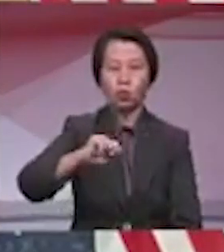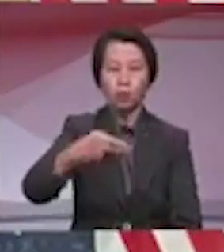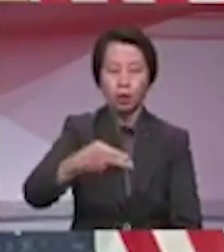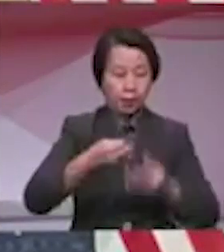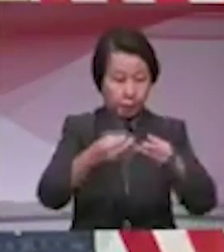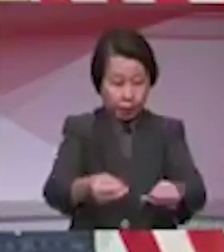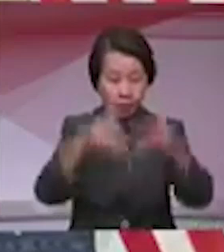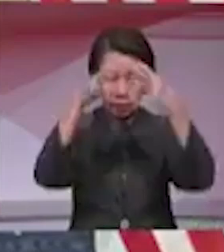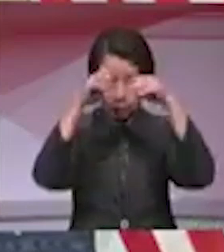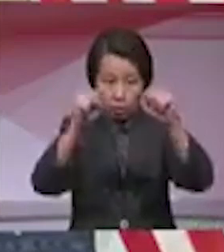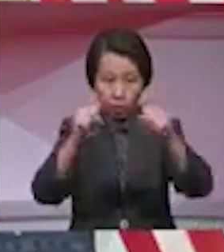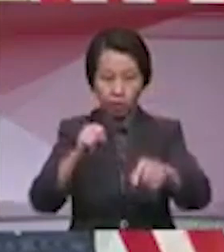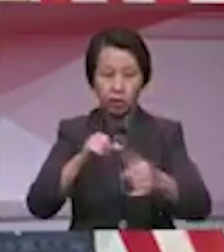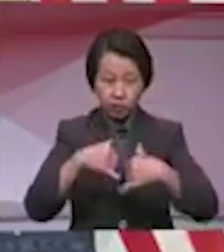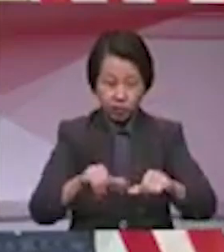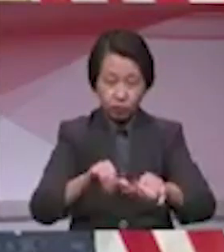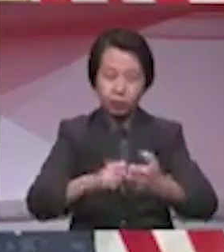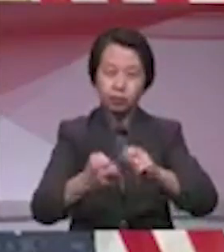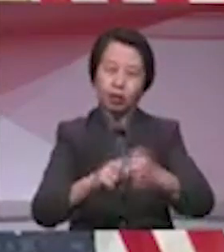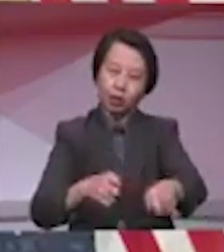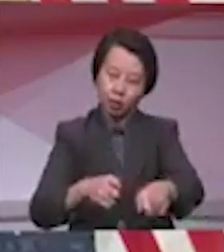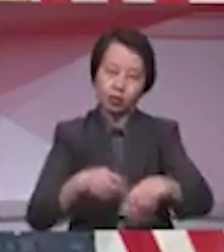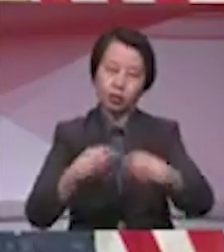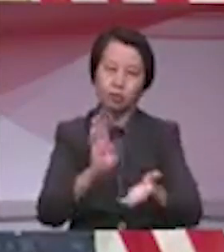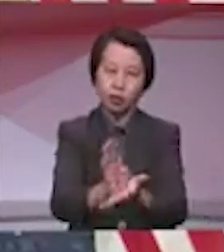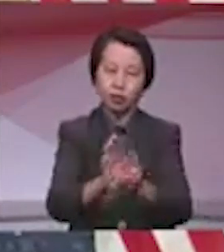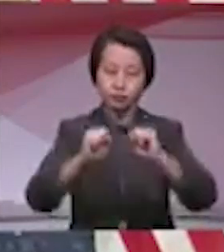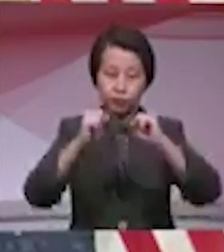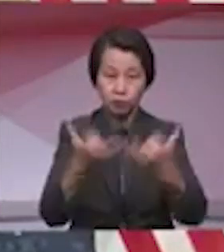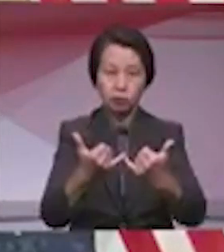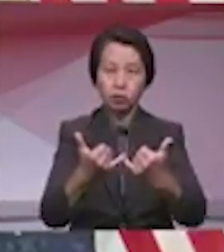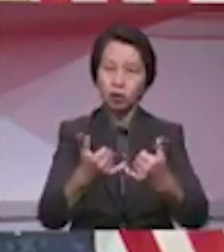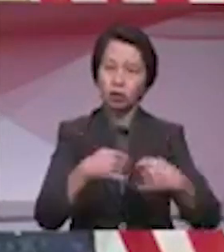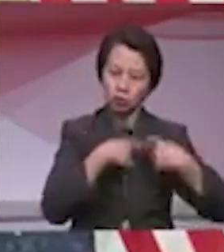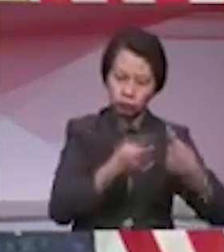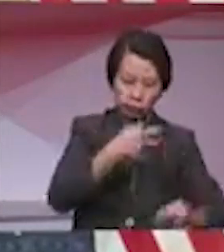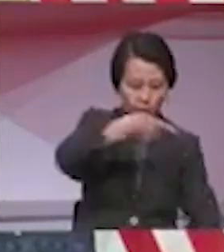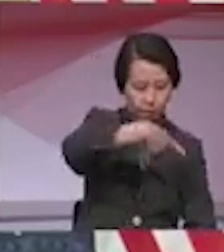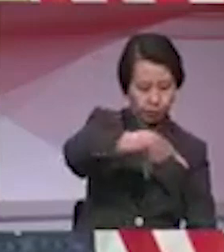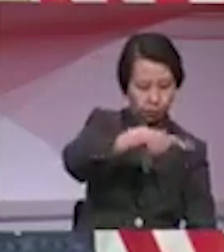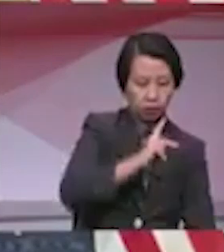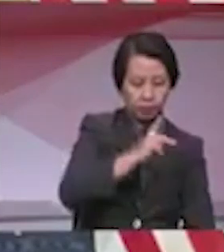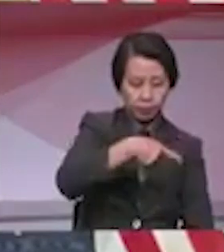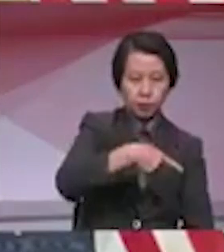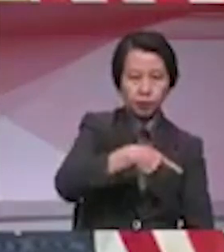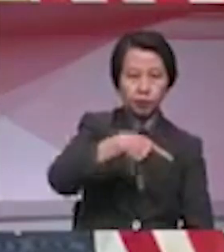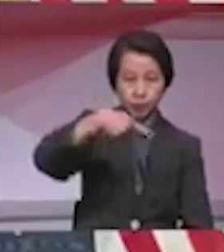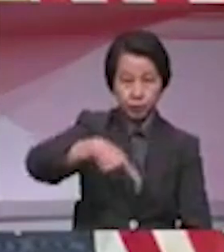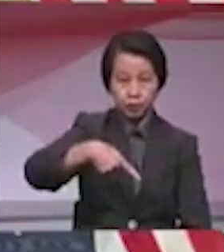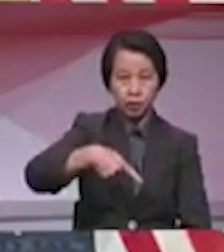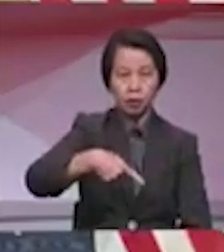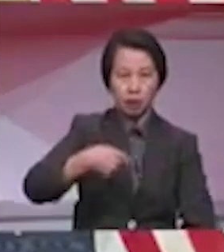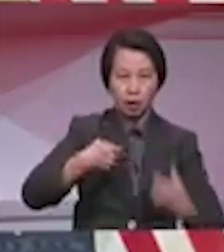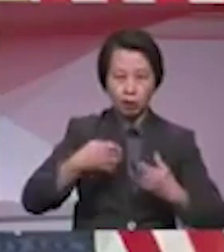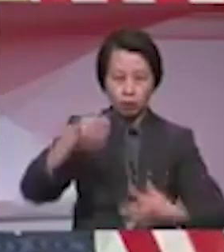majikan yang masih terjejas, iaitu syarikat yang sejak PKPP masih menghadapi